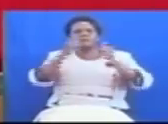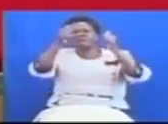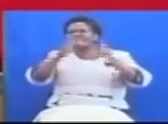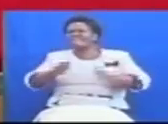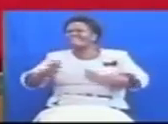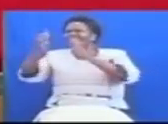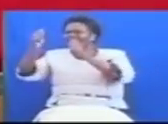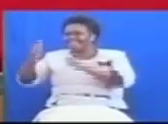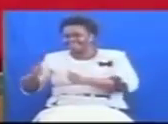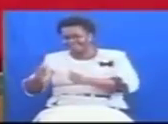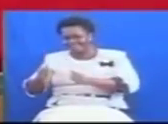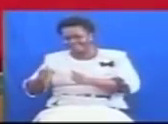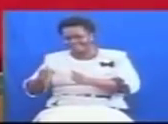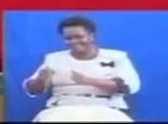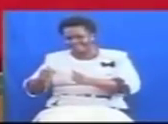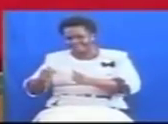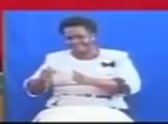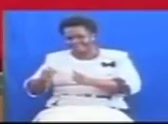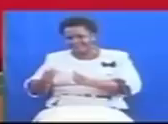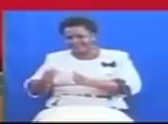kwa mapana zaidi. Napokea ushauri.